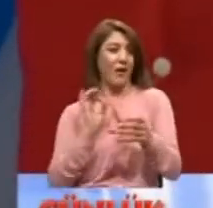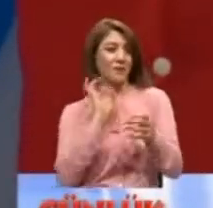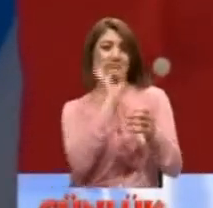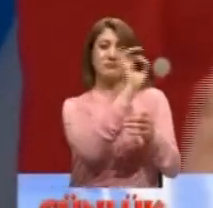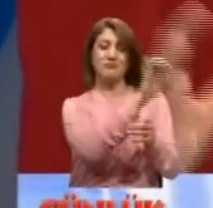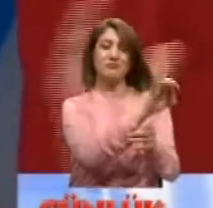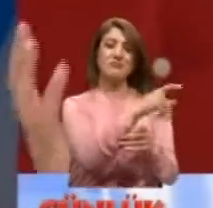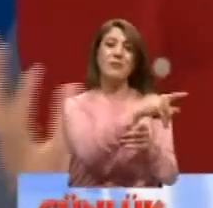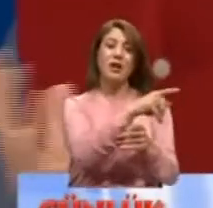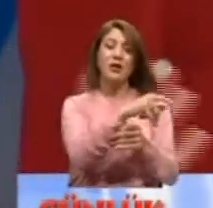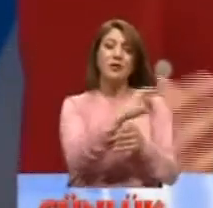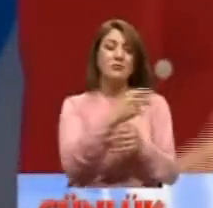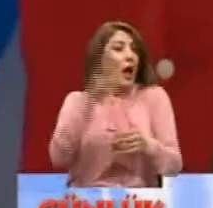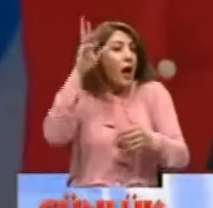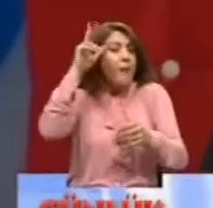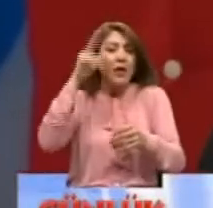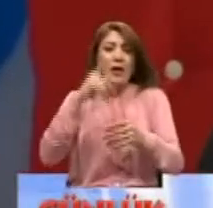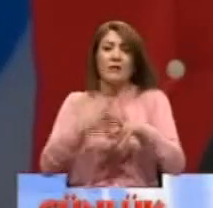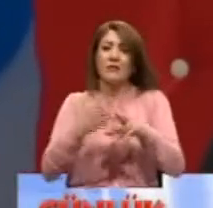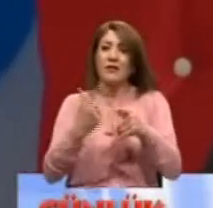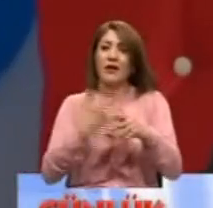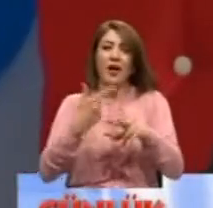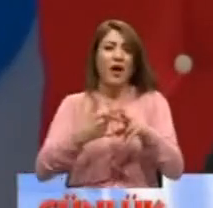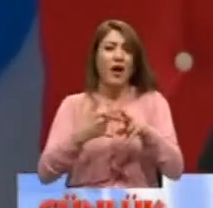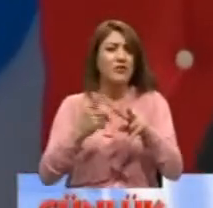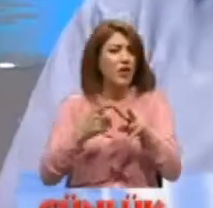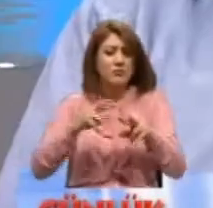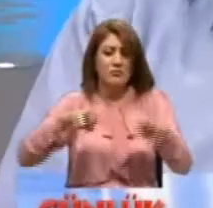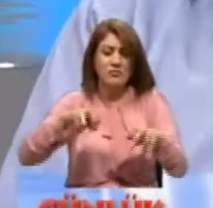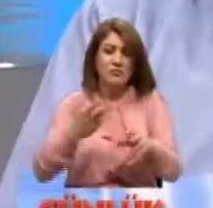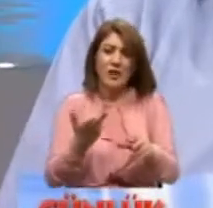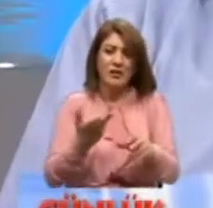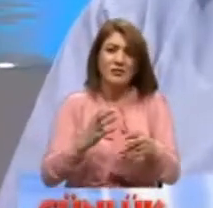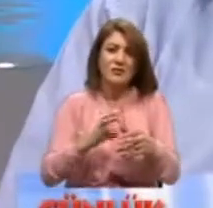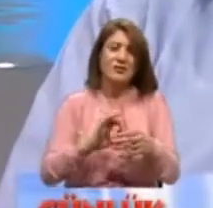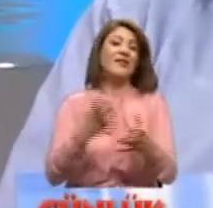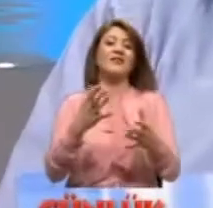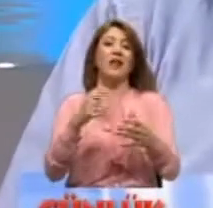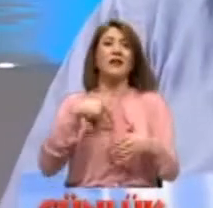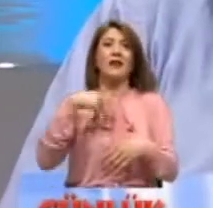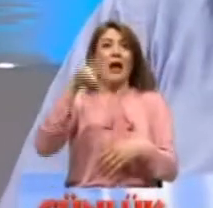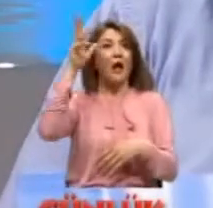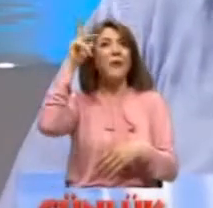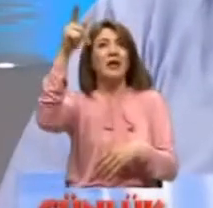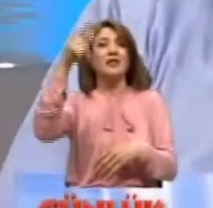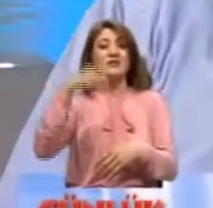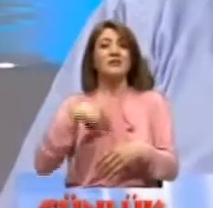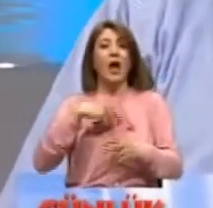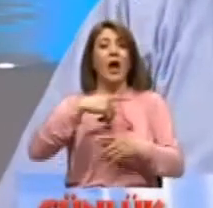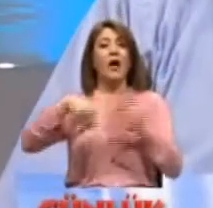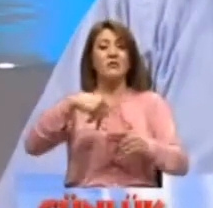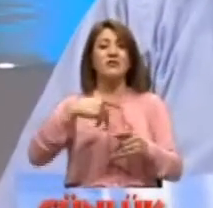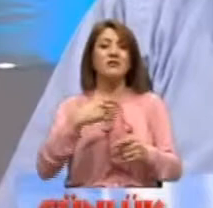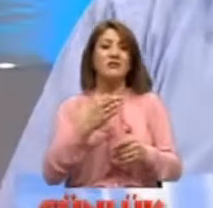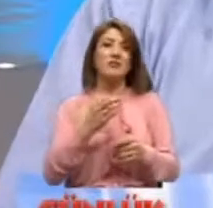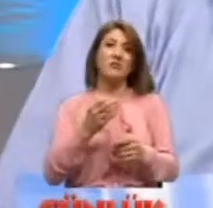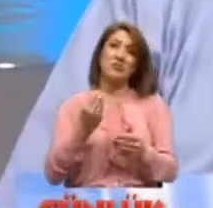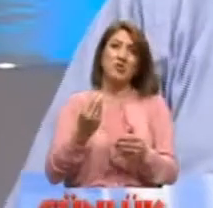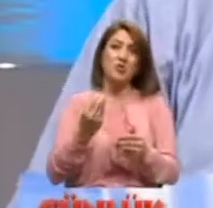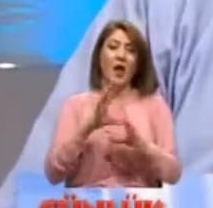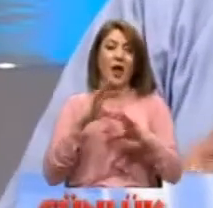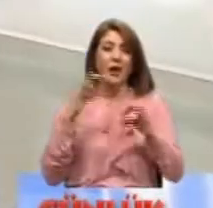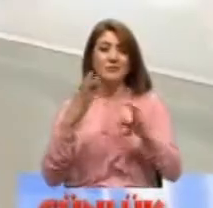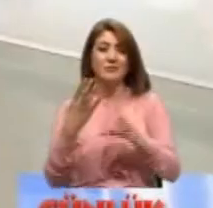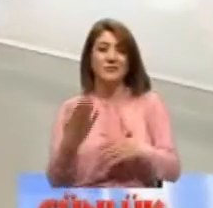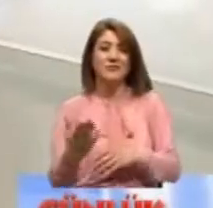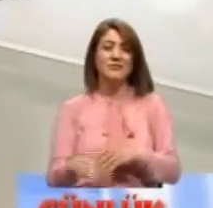kişi. Nasıl bir Amerikan ajanı arıyor olabilir sence? Yani Amerika'nın böyle ajan araması çok güzel aslında. Yani... Yani, Amerika'da böyle ajan